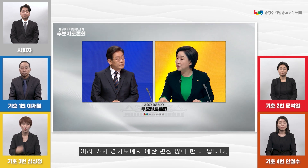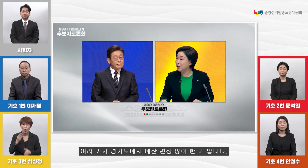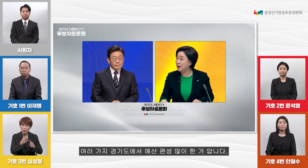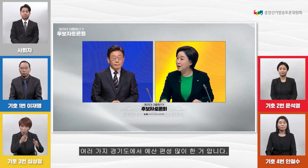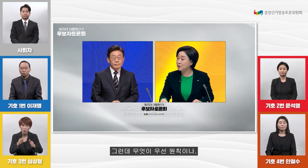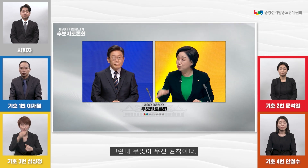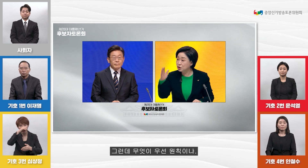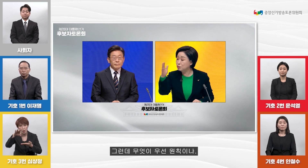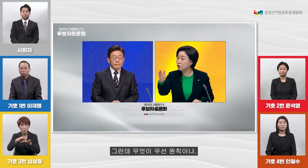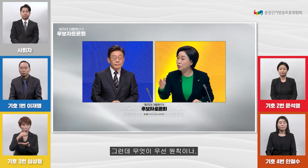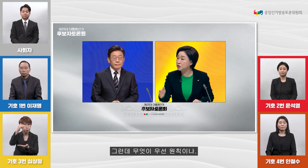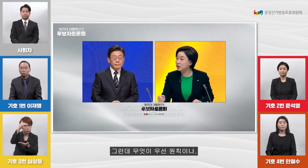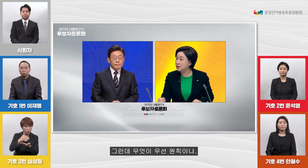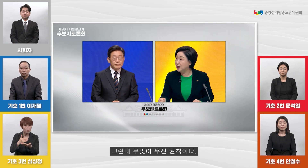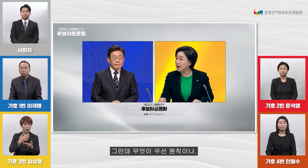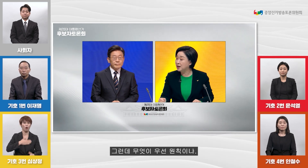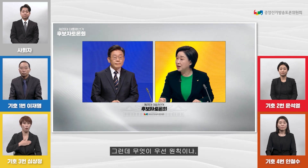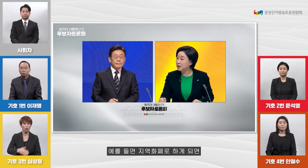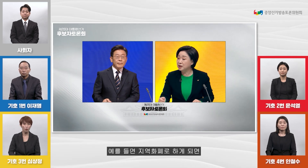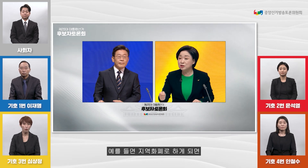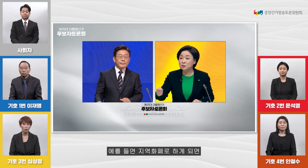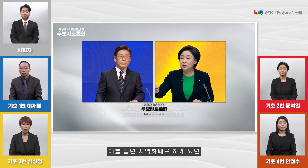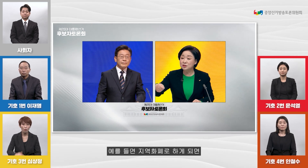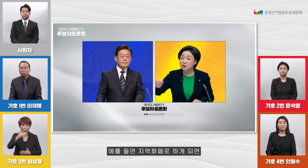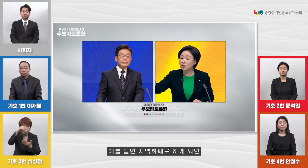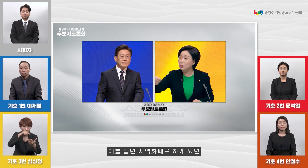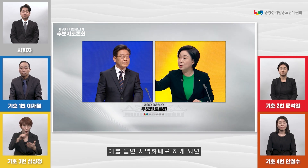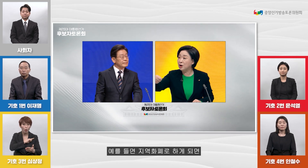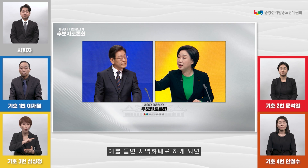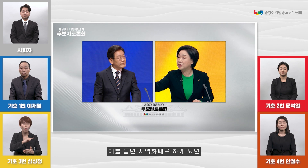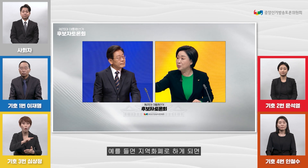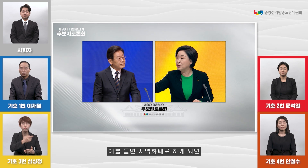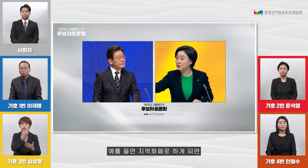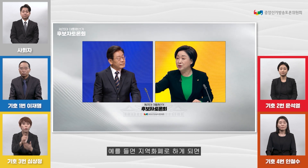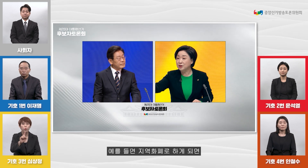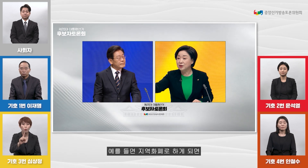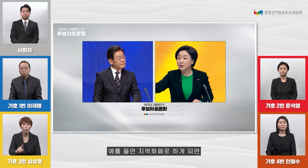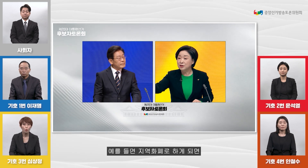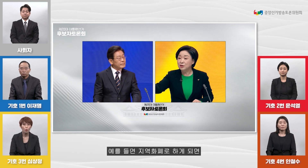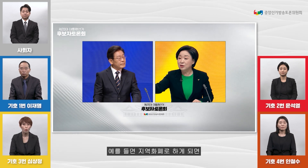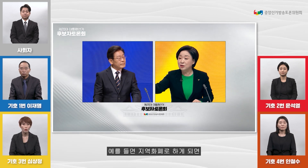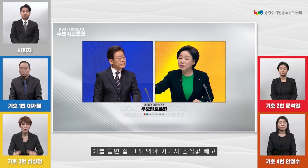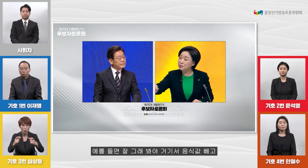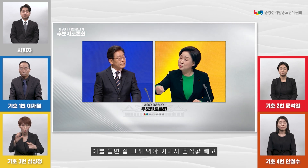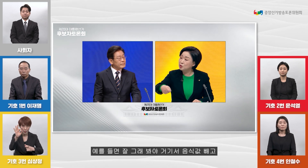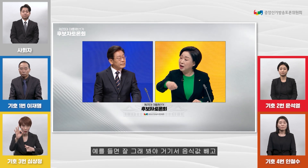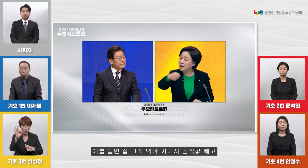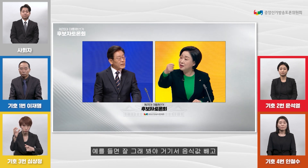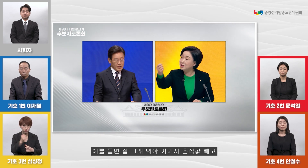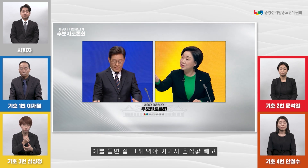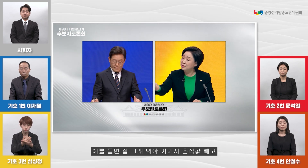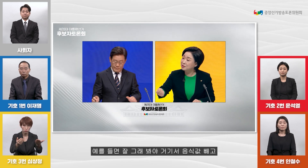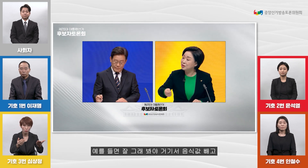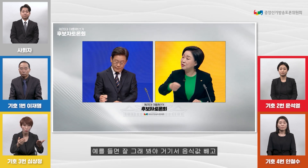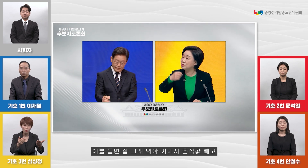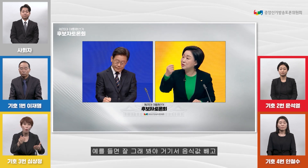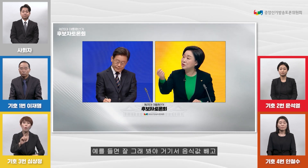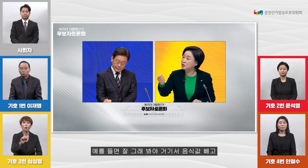한 거 압니다. 근데 무엇이 우선 원칙이냐? 예를 들면은 지역화폐로 하게 되면 예를 들면 뭐